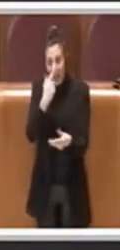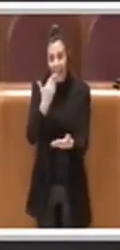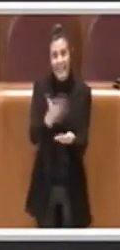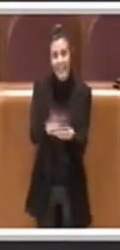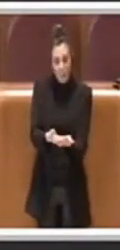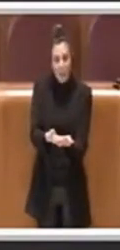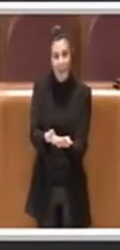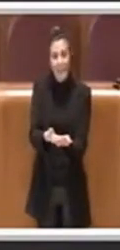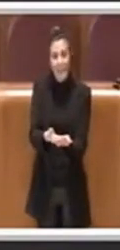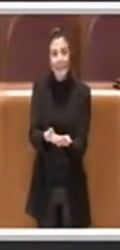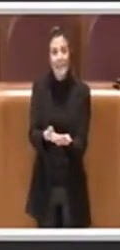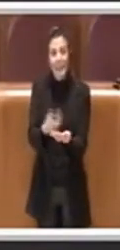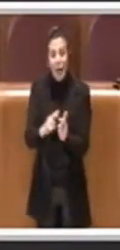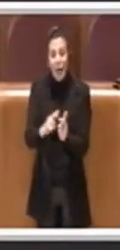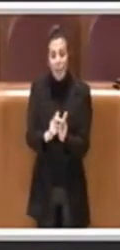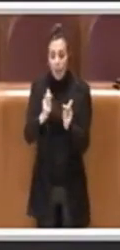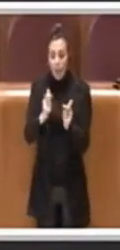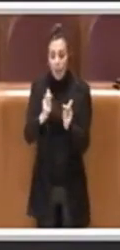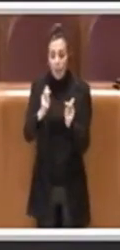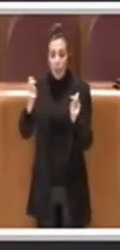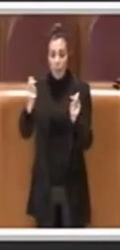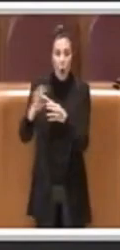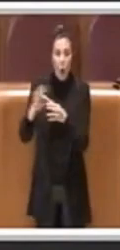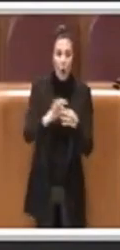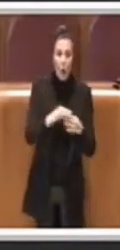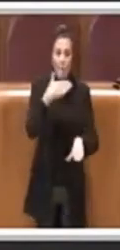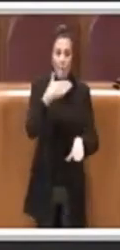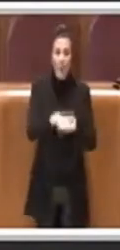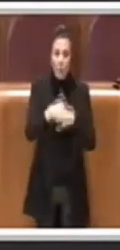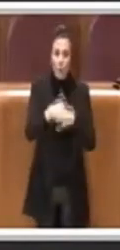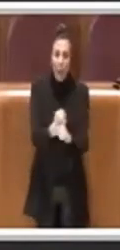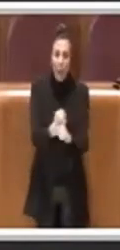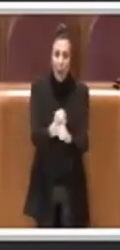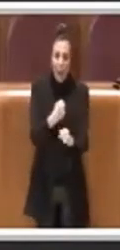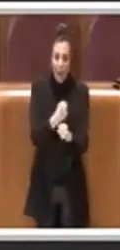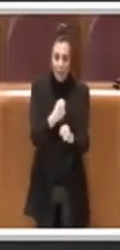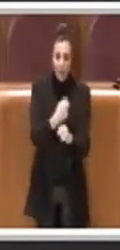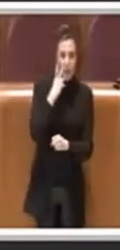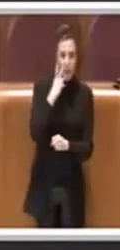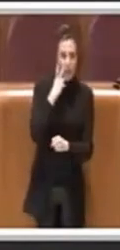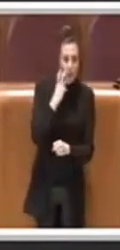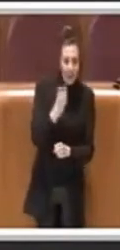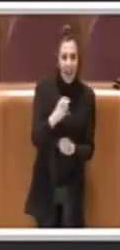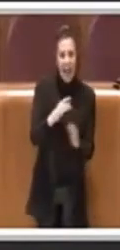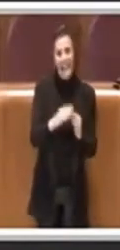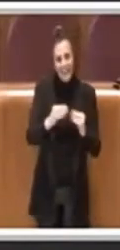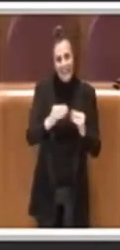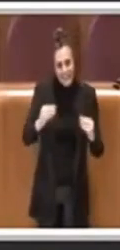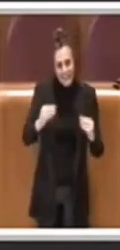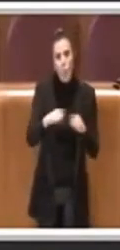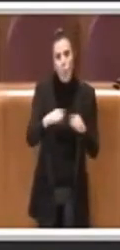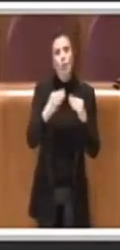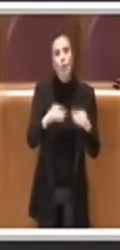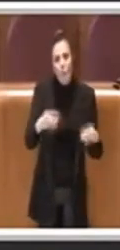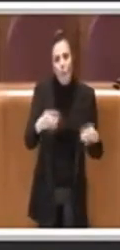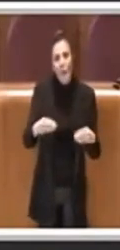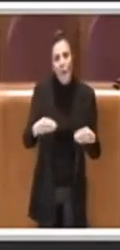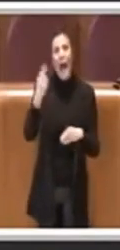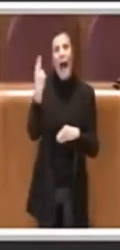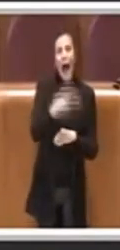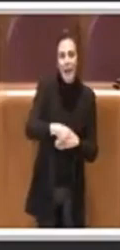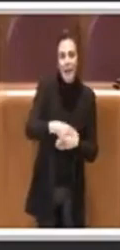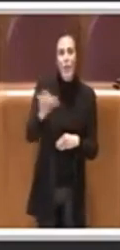considerazione l'implementazione di queste metodologie di lavoro per quanto riguarda sia le attrezzature le strumentazioni quindi l'hardware e il software